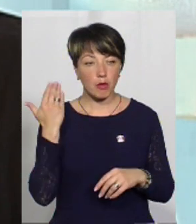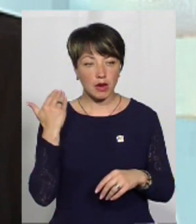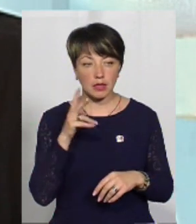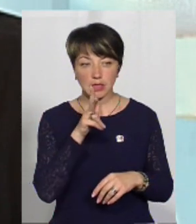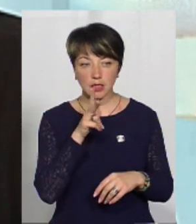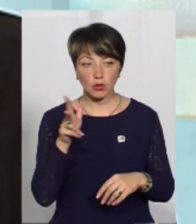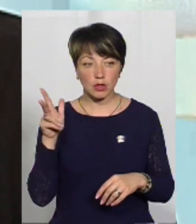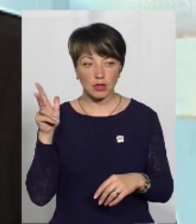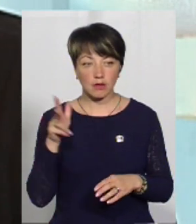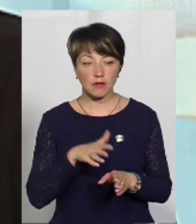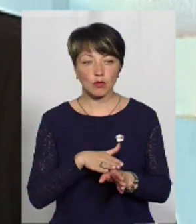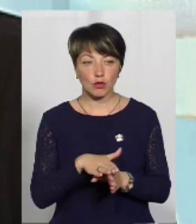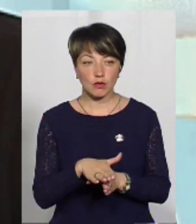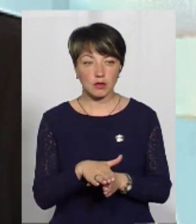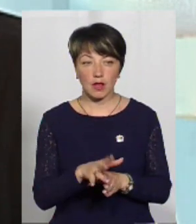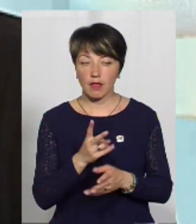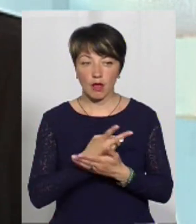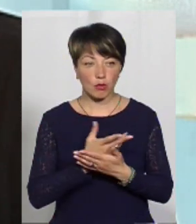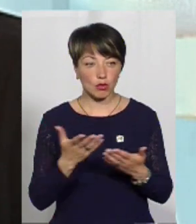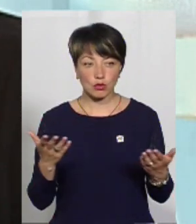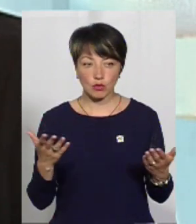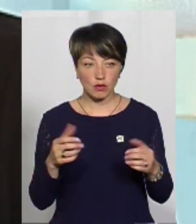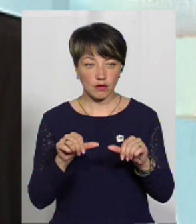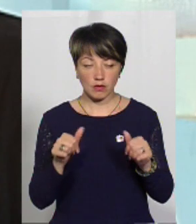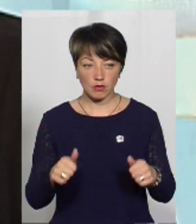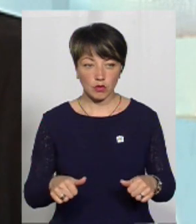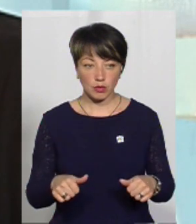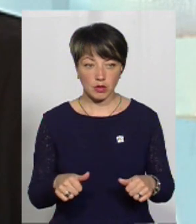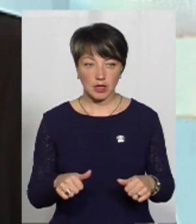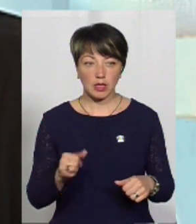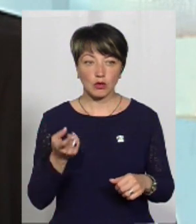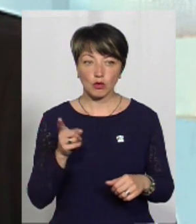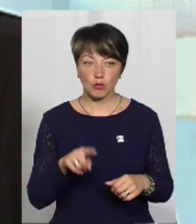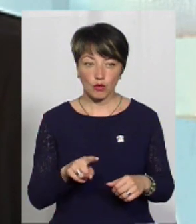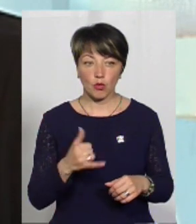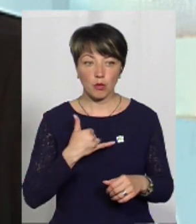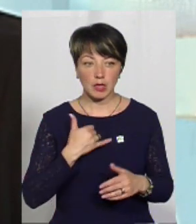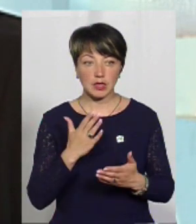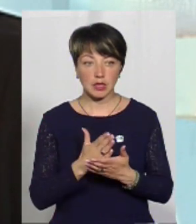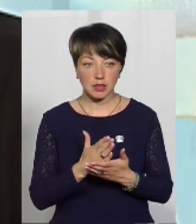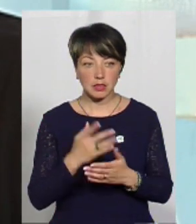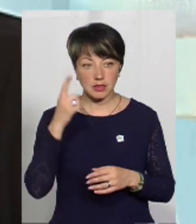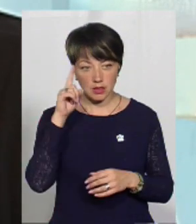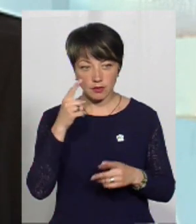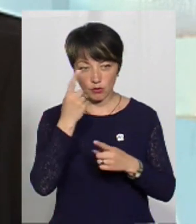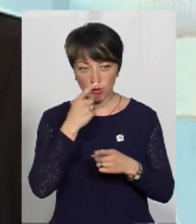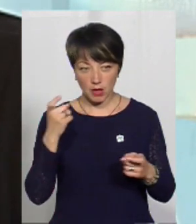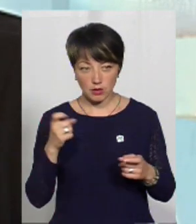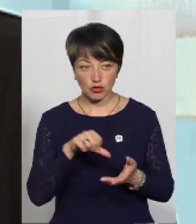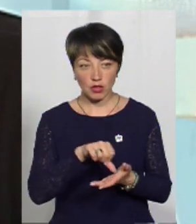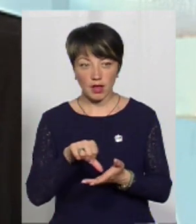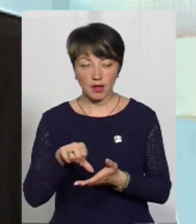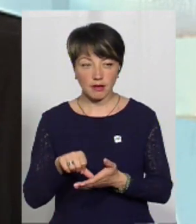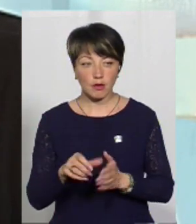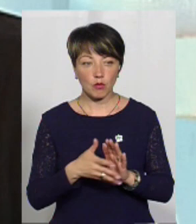попередній, 3 роки назад, відбувся не в прозорий вигляд. І тому, в принципі, в мене є, знаючи інформацію про тих